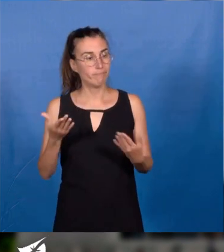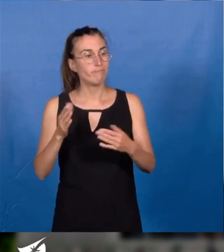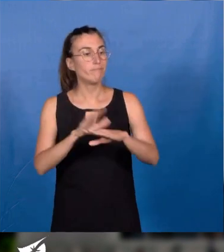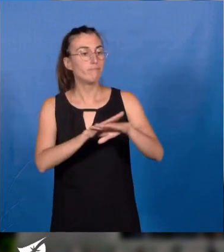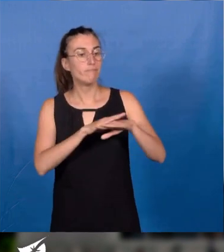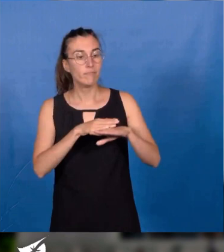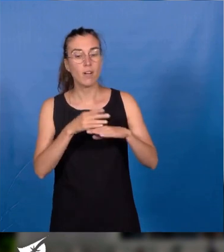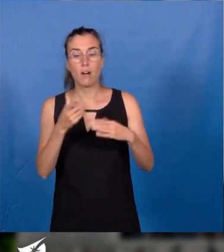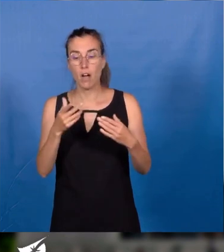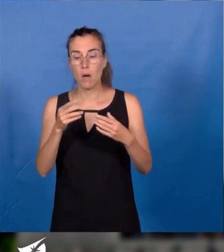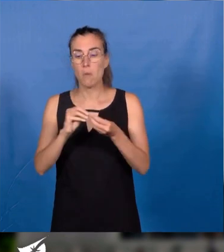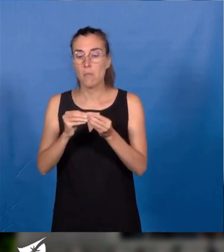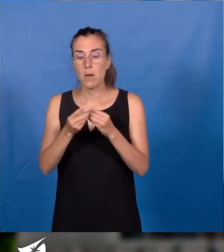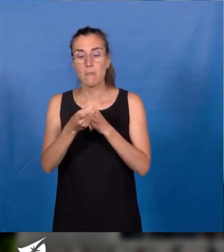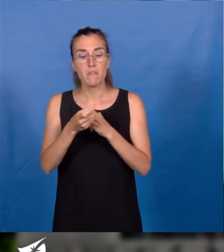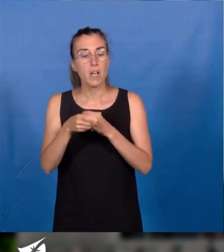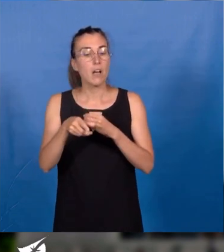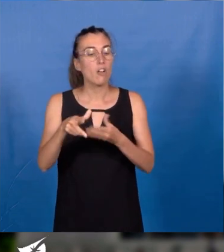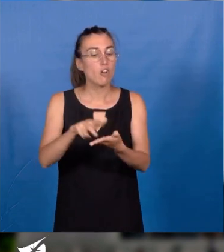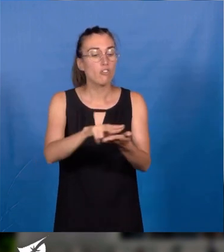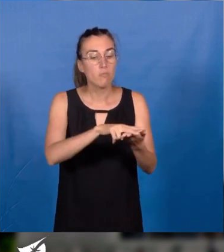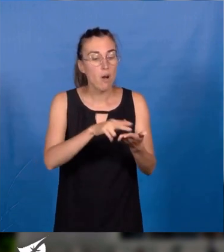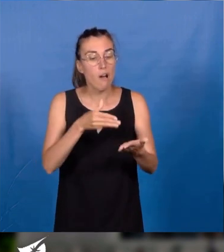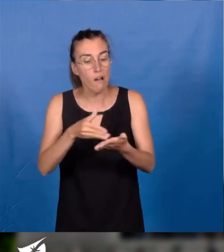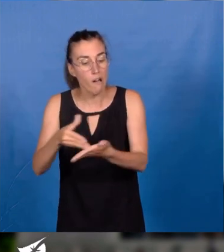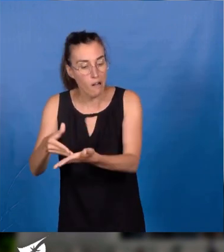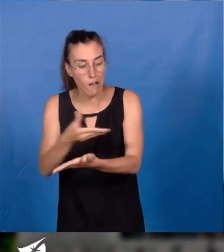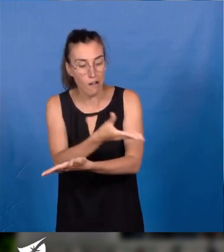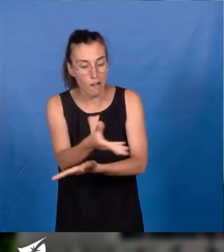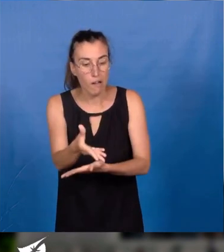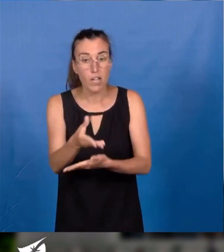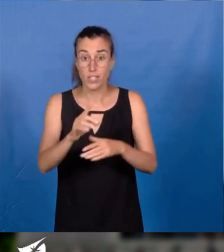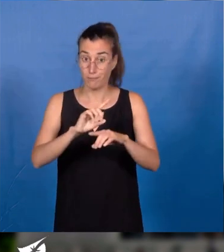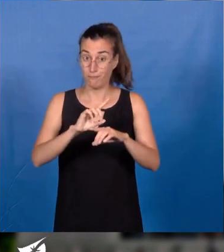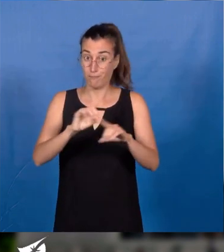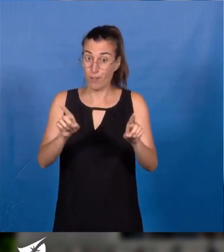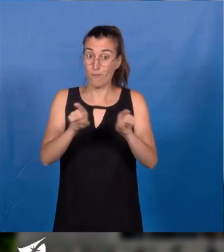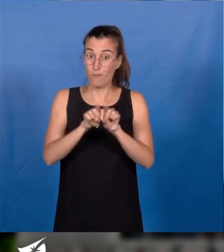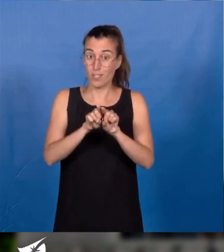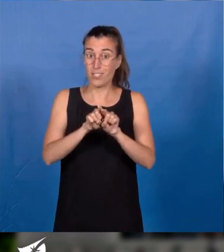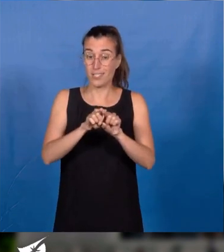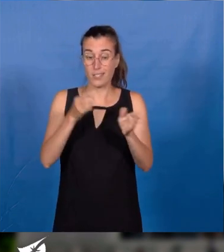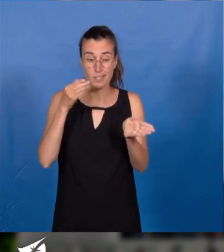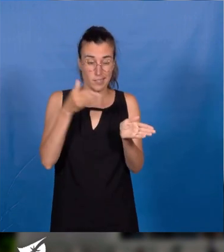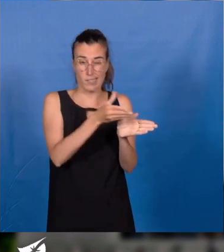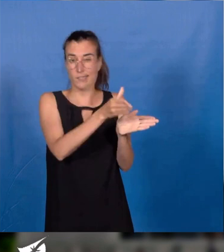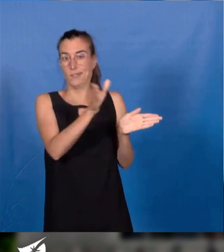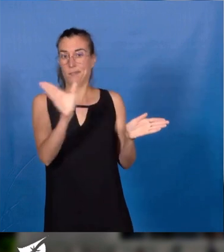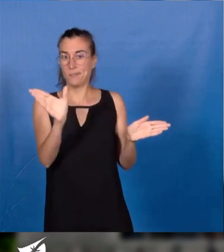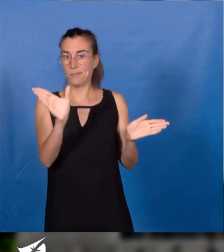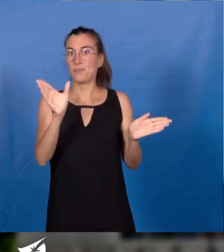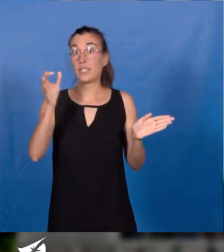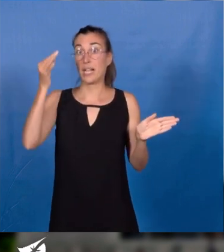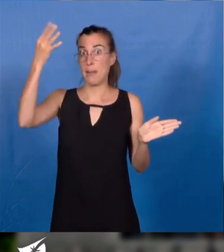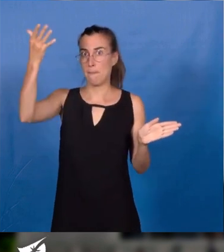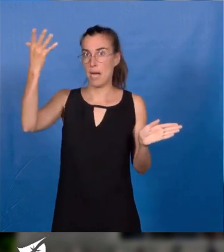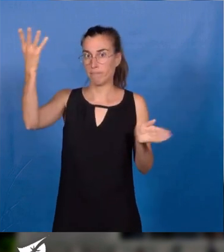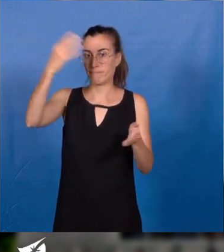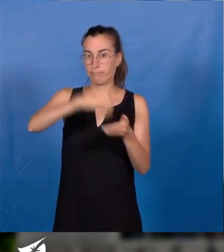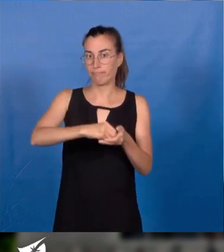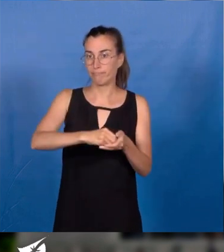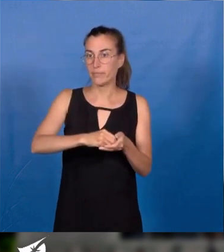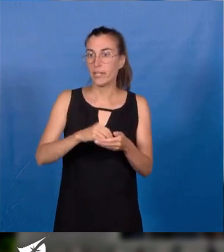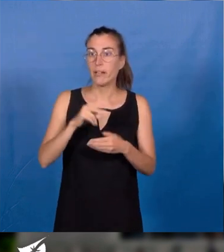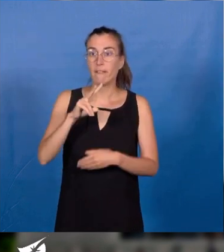l'accès pour tous au logement, mais aussi un enjeu climatique. J'ajouterais d'ailleurs, puisque ça a été le sujet principal de